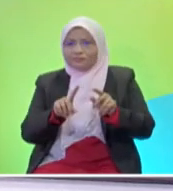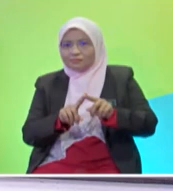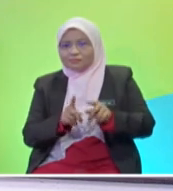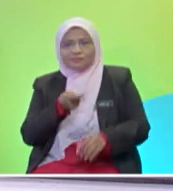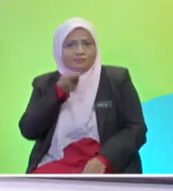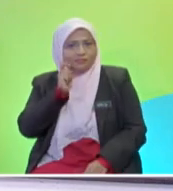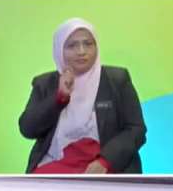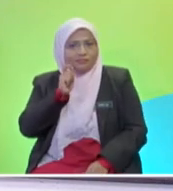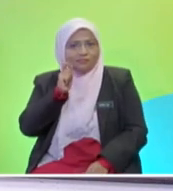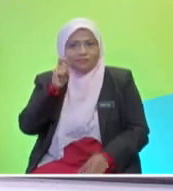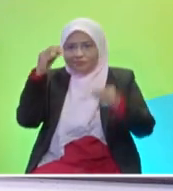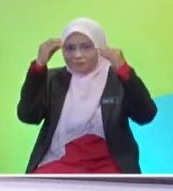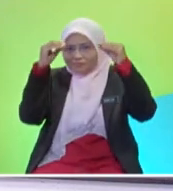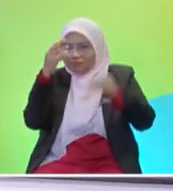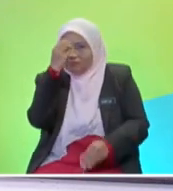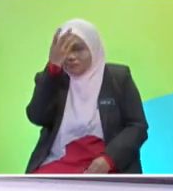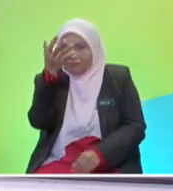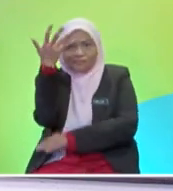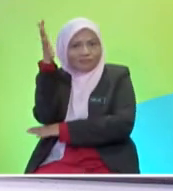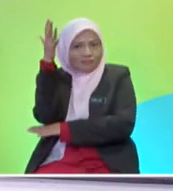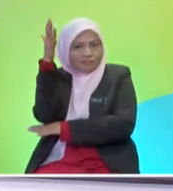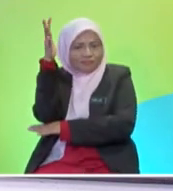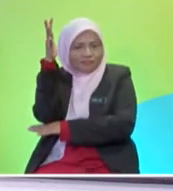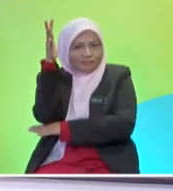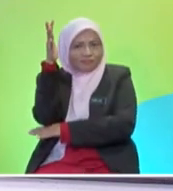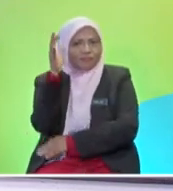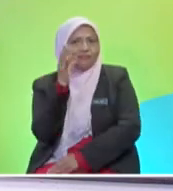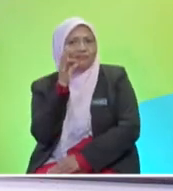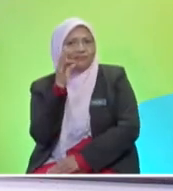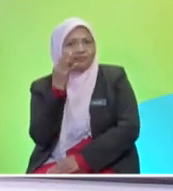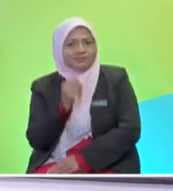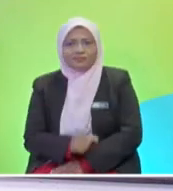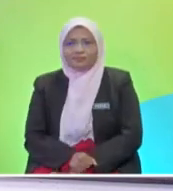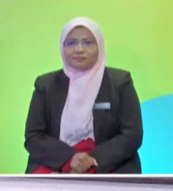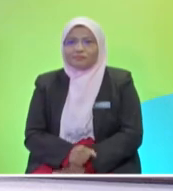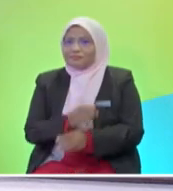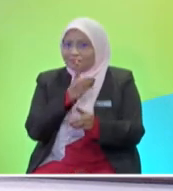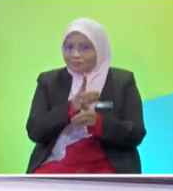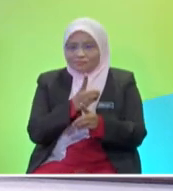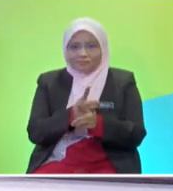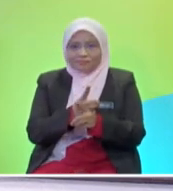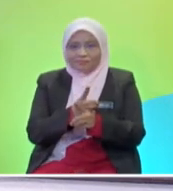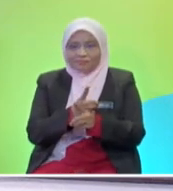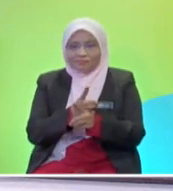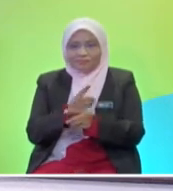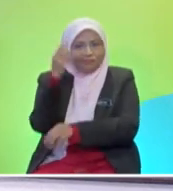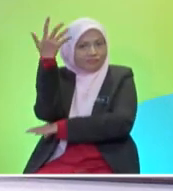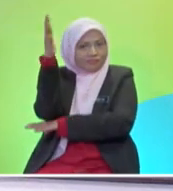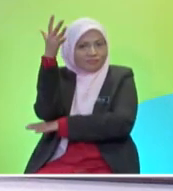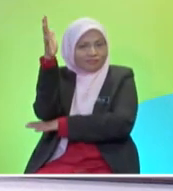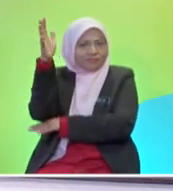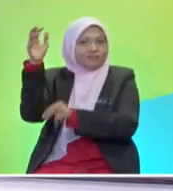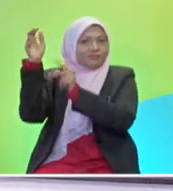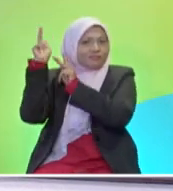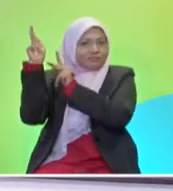ini pokok yang berbuah. Betul cikgu, pokok kelapa. Betul. Pokok kelapa tu contoh tumbuh-tumbuhan yang berbuah.